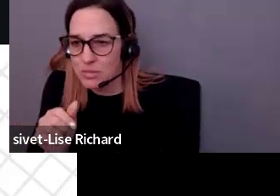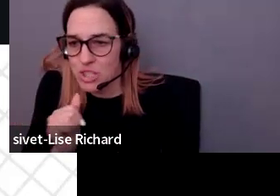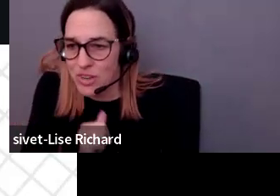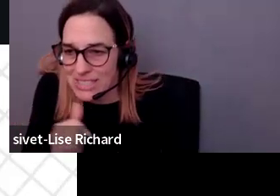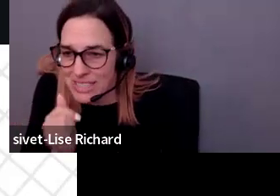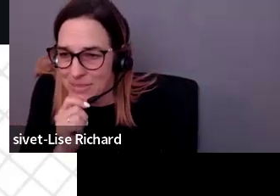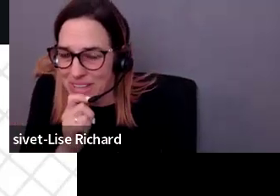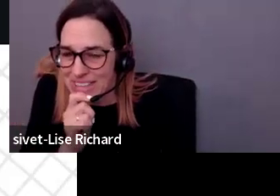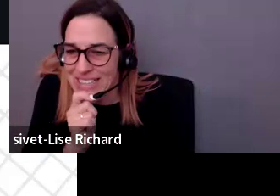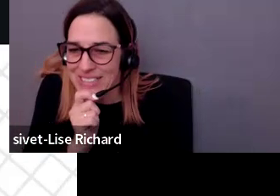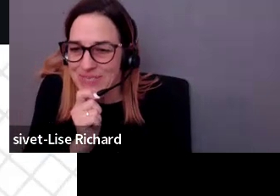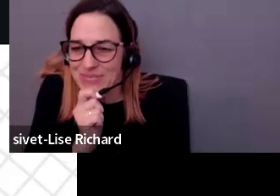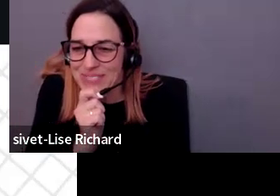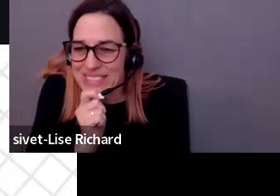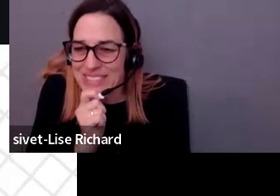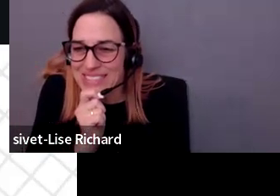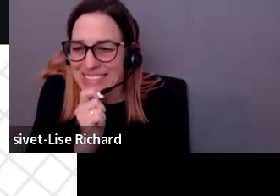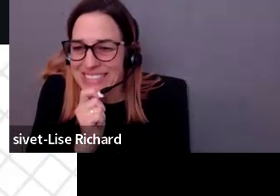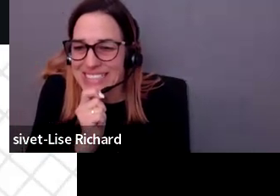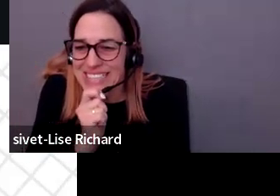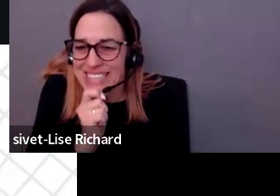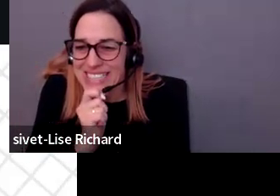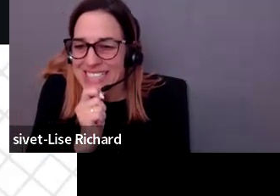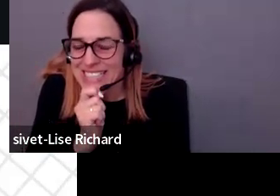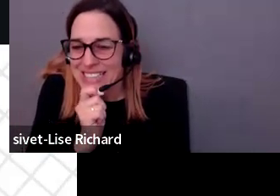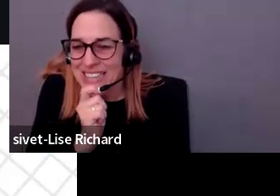la vois en tout petit, mais je vais essayer. Attendez.